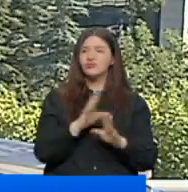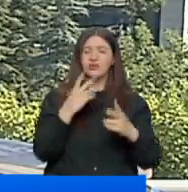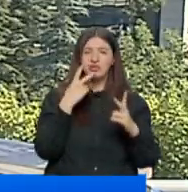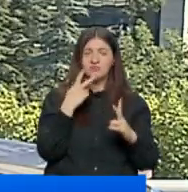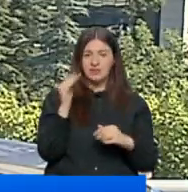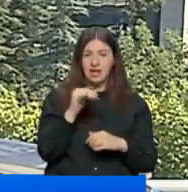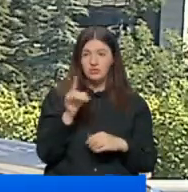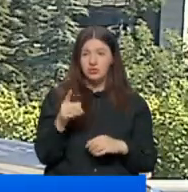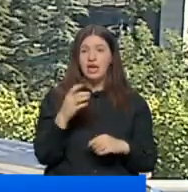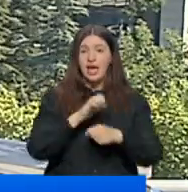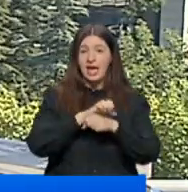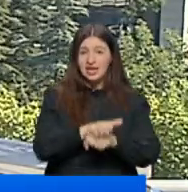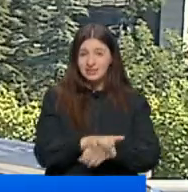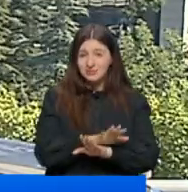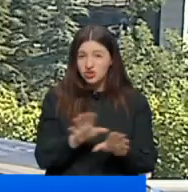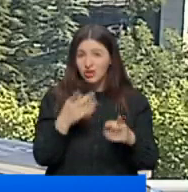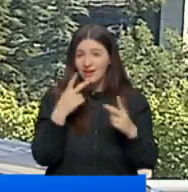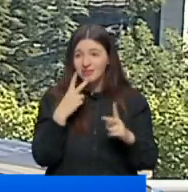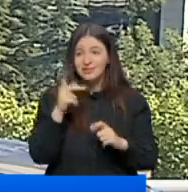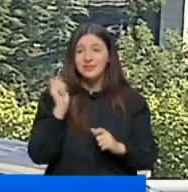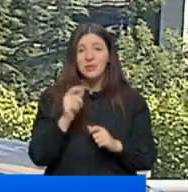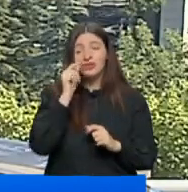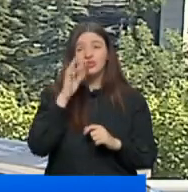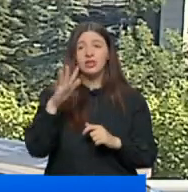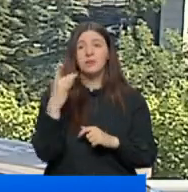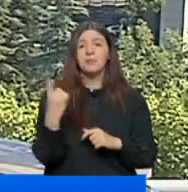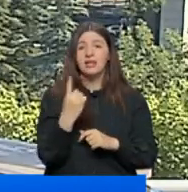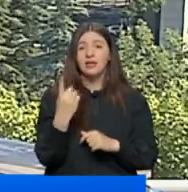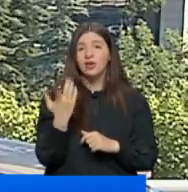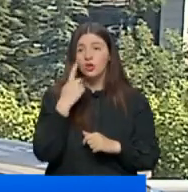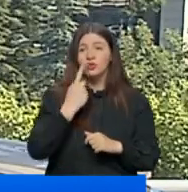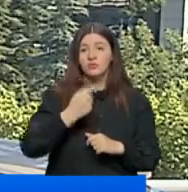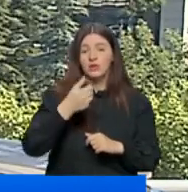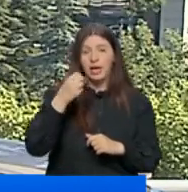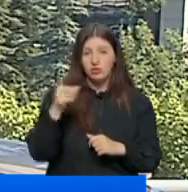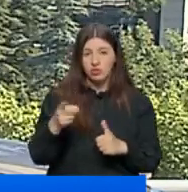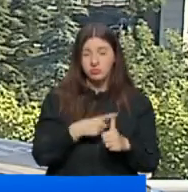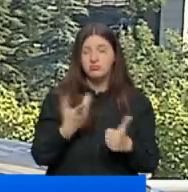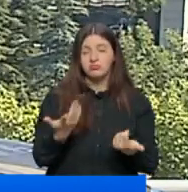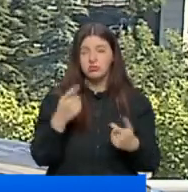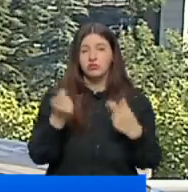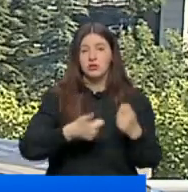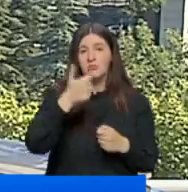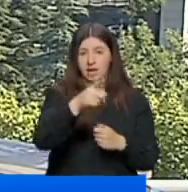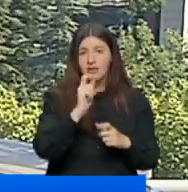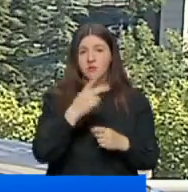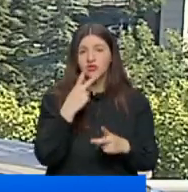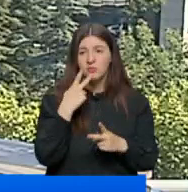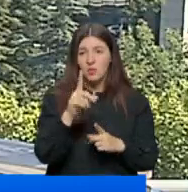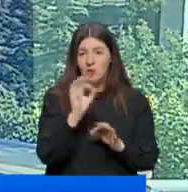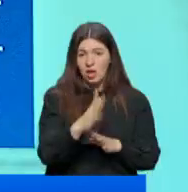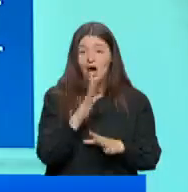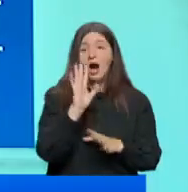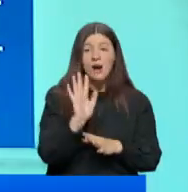açıklaması gelmişti. Ezdirmeyeceğiz açıklamasını yapan kişilerden birisi Cumhurbaşkanı Erdoğan. Yine Çalışma Bakanı'nın yaptığı açıklamalarda bu